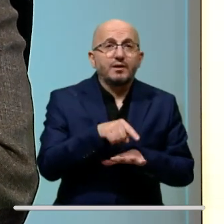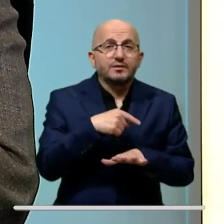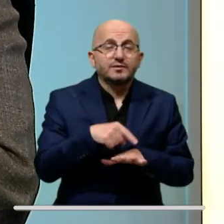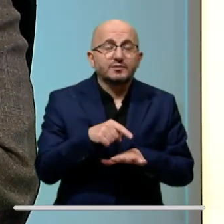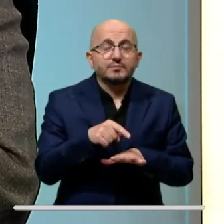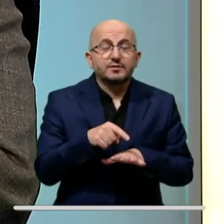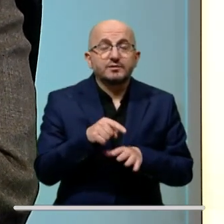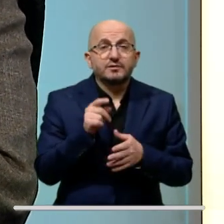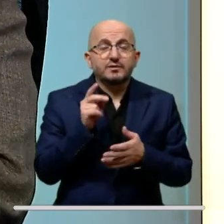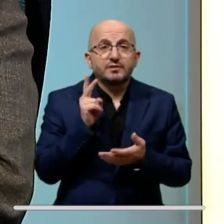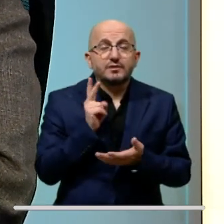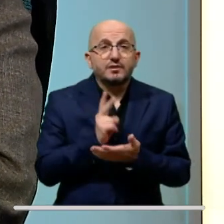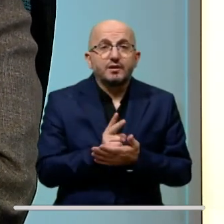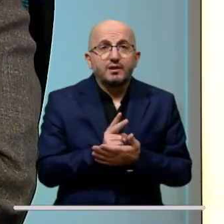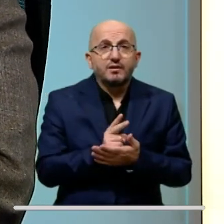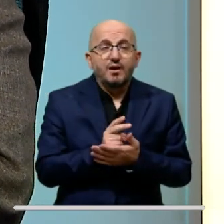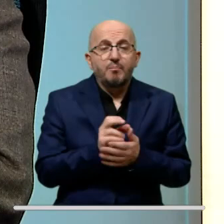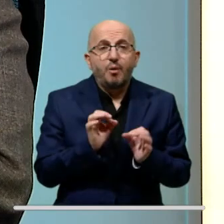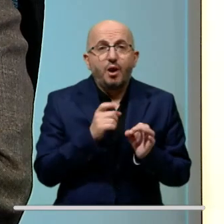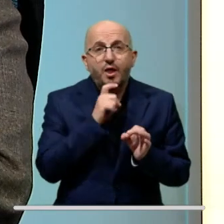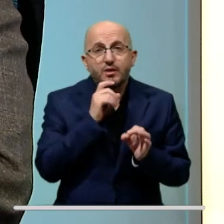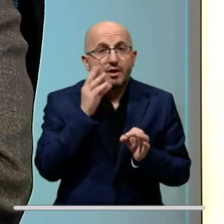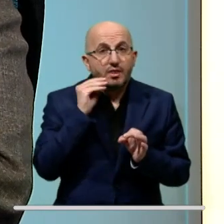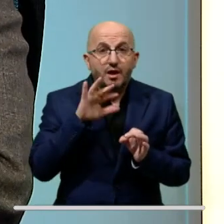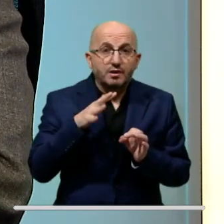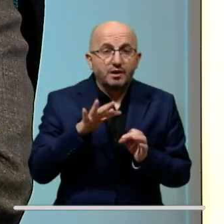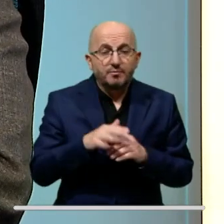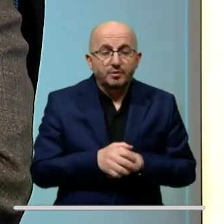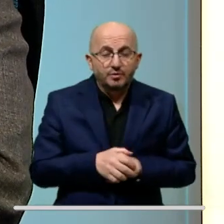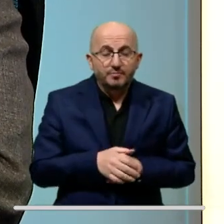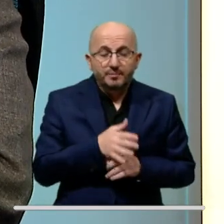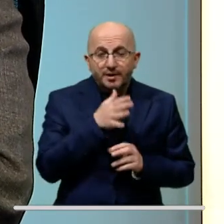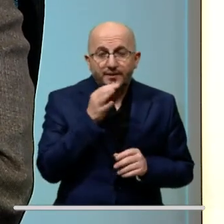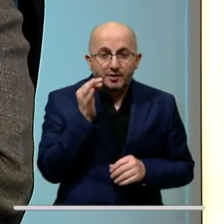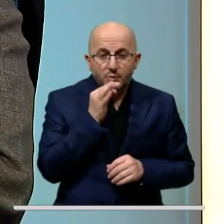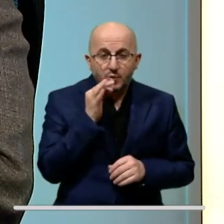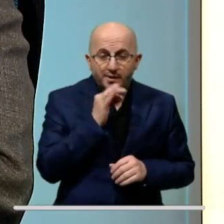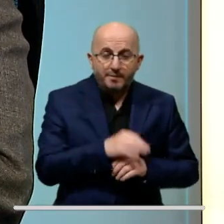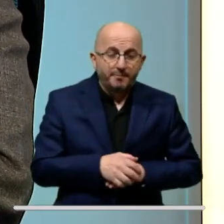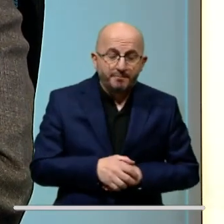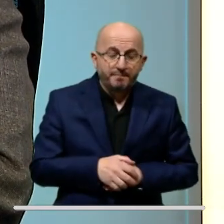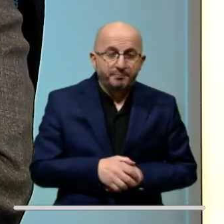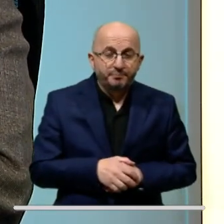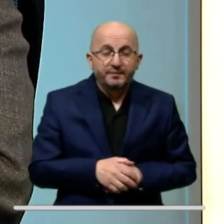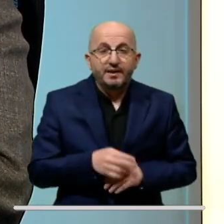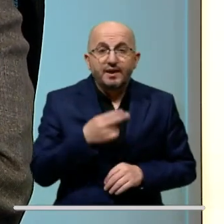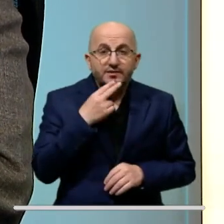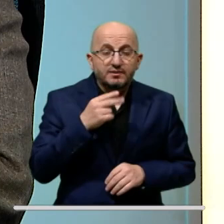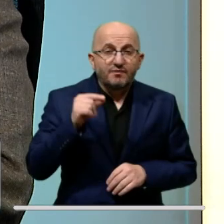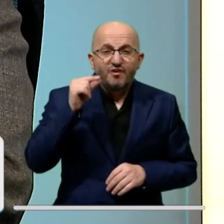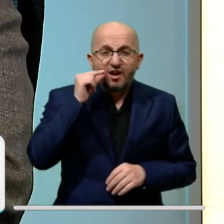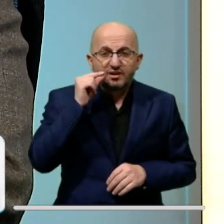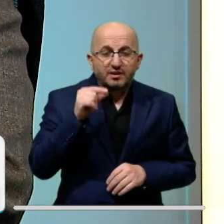nisa hükmü böyle bazen yanlış anlaşılabiliyor evet. Muhterem hocam. Malum olduğu üzere kadın ve